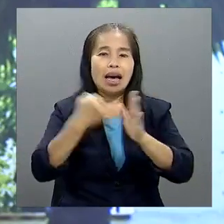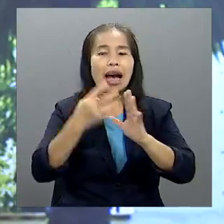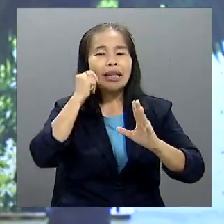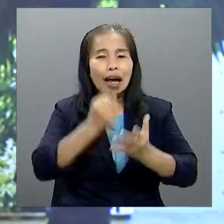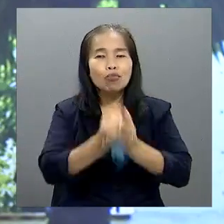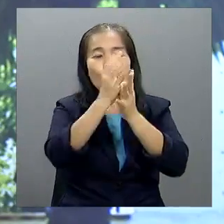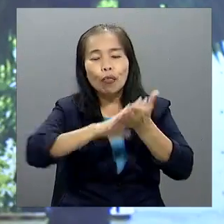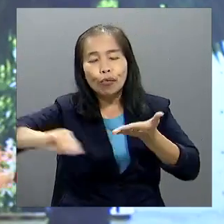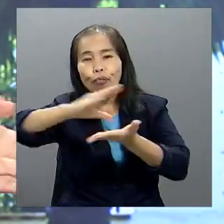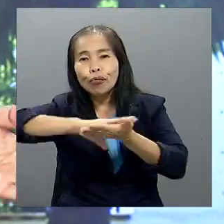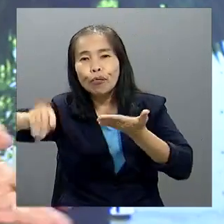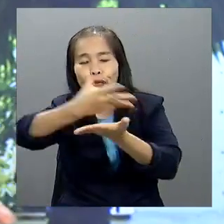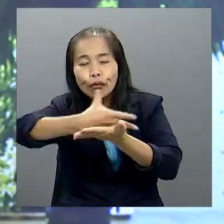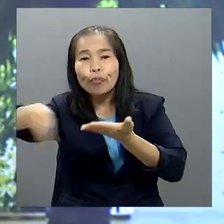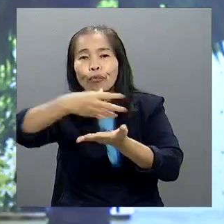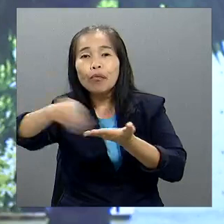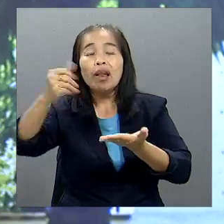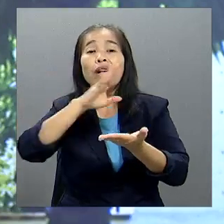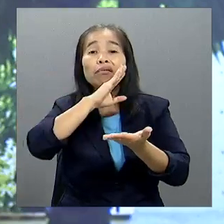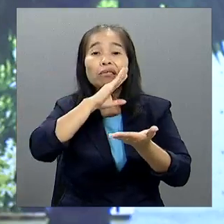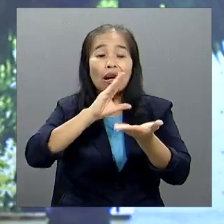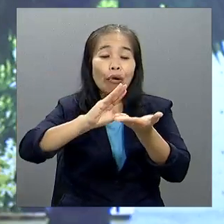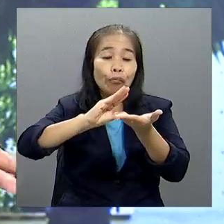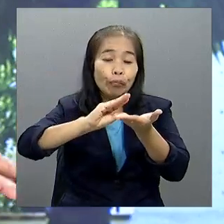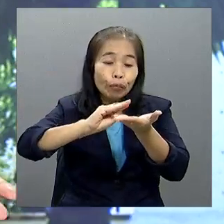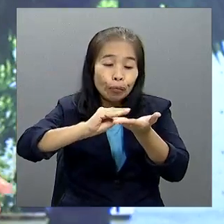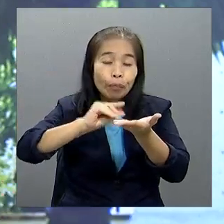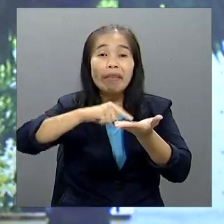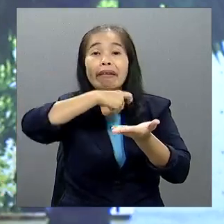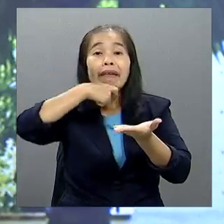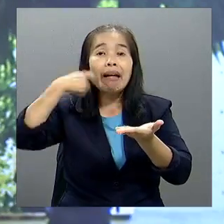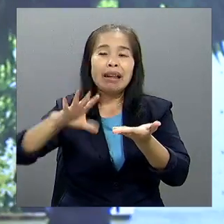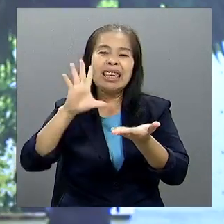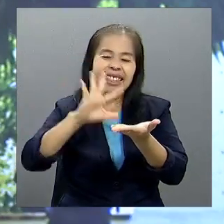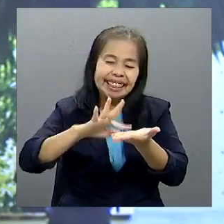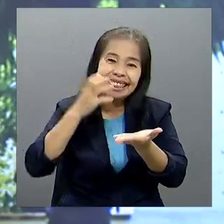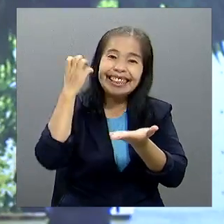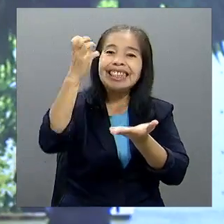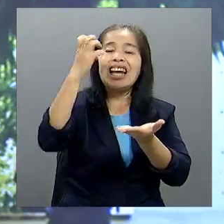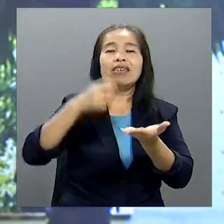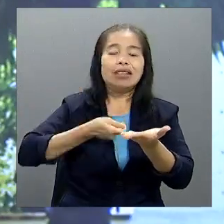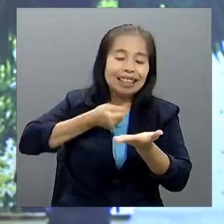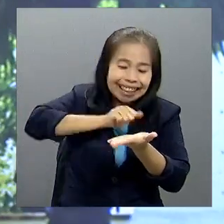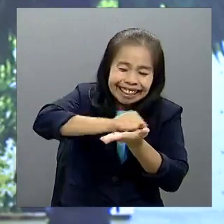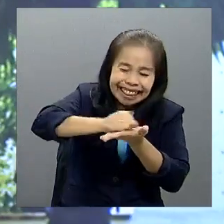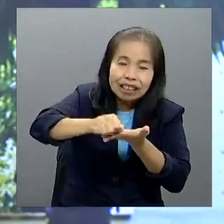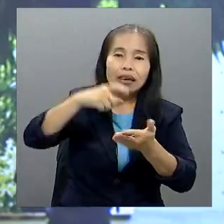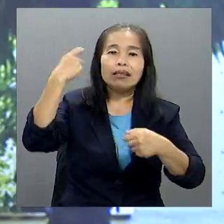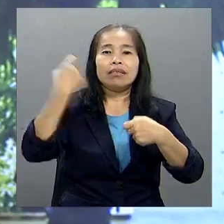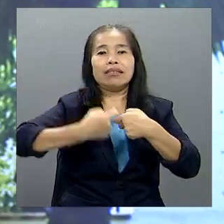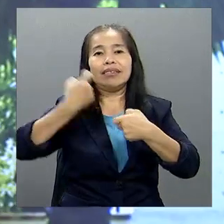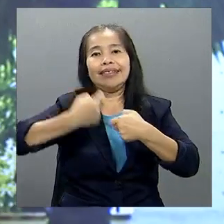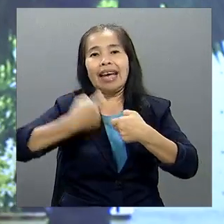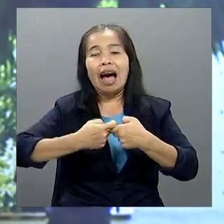ะนะคะเพราะว่าอย่างประสบการณ์ตอนที่ปี54นะคะอย่างที่บ้านนี่ก็น้ำท่วมกันเหมือนกันนะคะเราก็เข้าไปดูแลก่อน